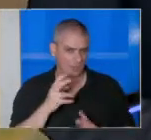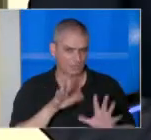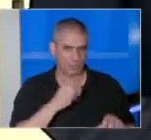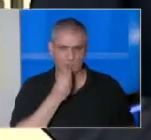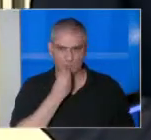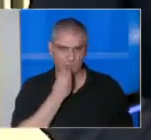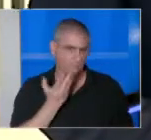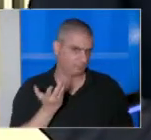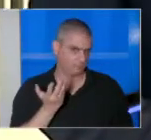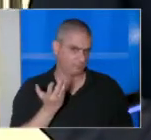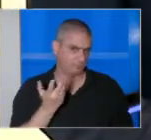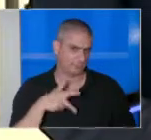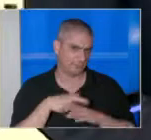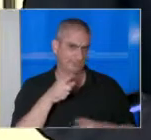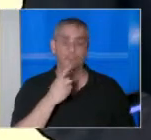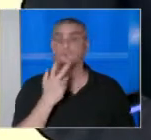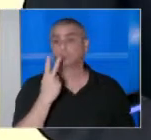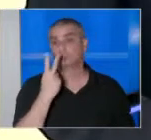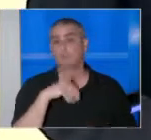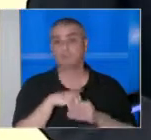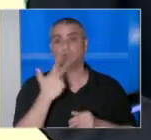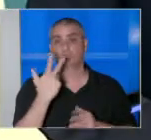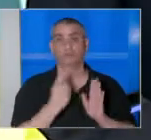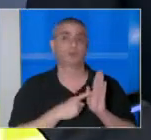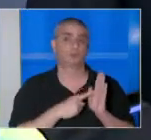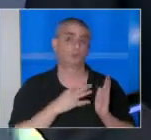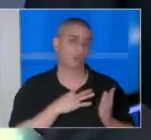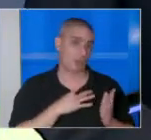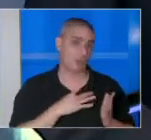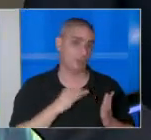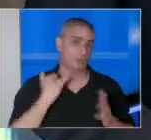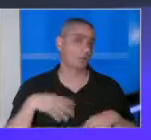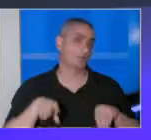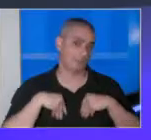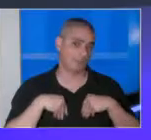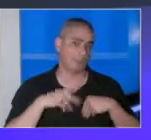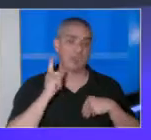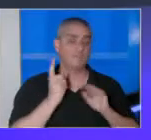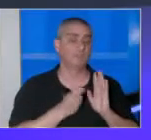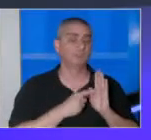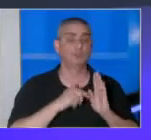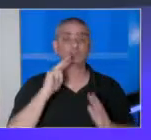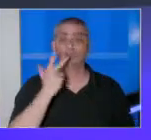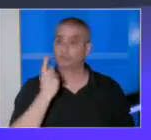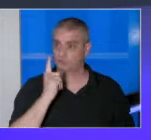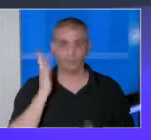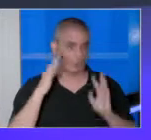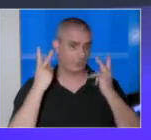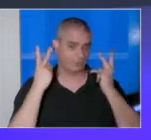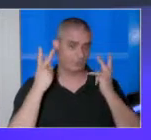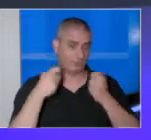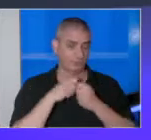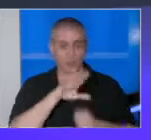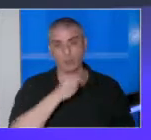הטייק-אווי למעשה... נכון, שתיים מתוך שלושת הדרישות שלנו בעצם התקבלו, אבל הדרישה השלישית והלא פחות חשובה